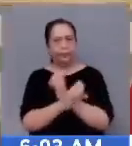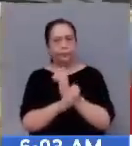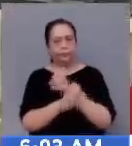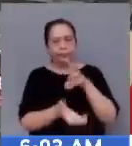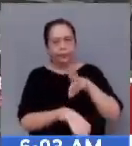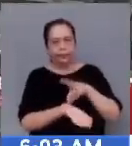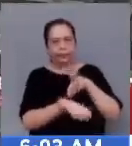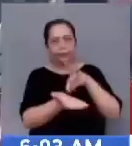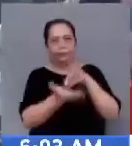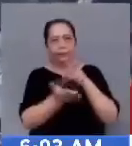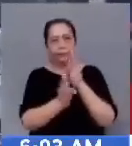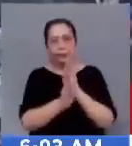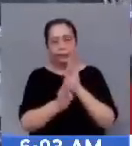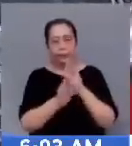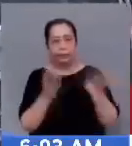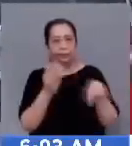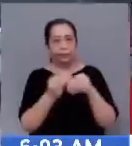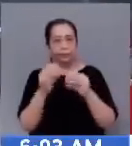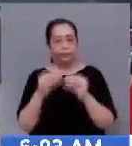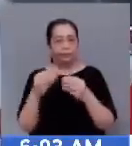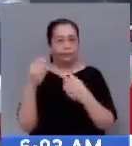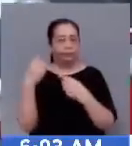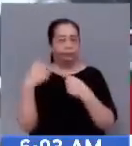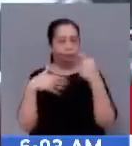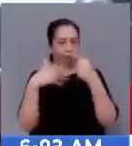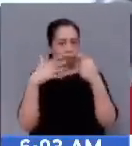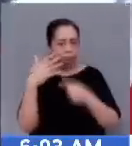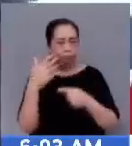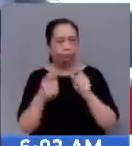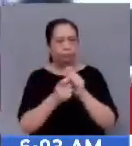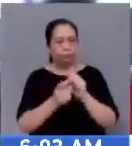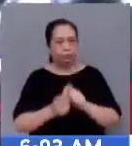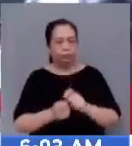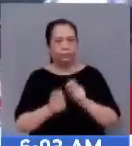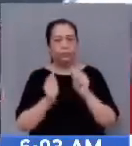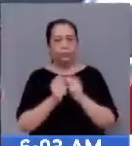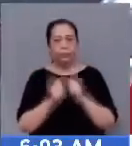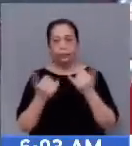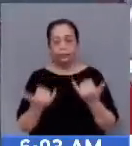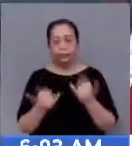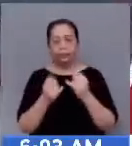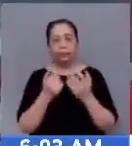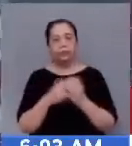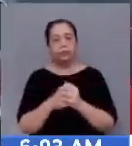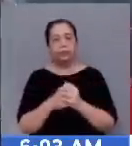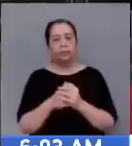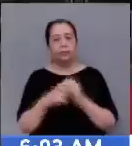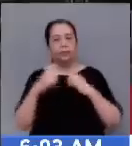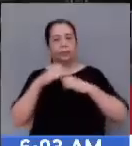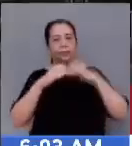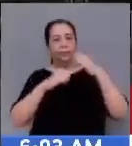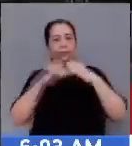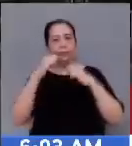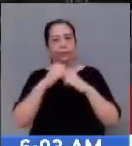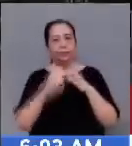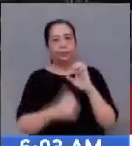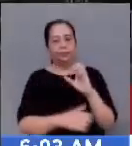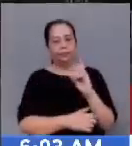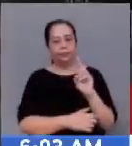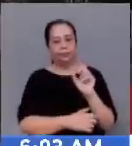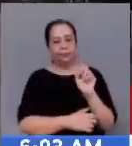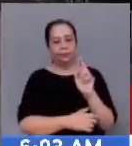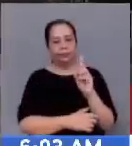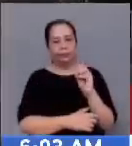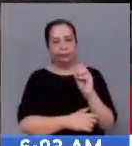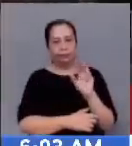tayo ng karagdagang detalye, kaugnay nito ay makakasama natin ngayong umaga si Engineer Eduardo Santos,